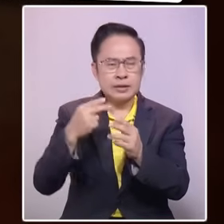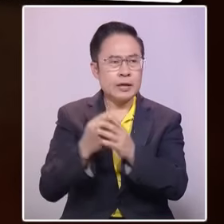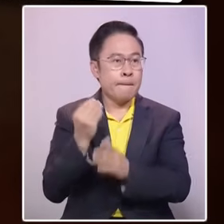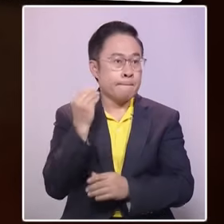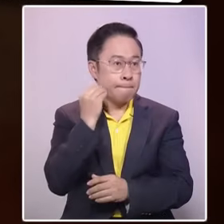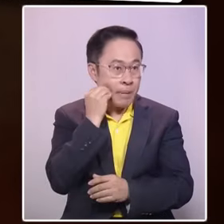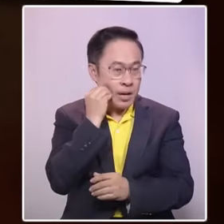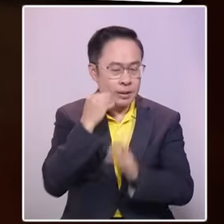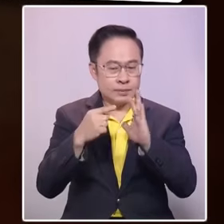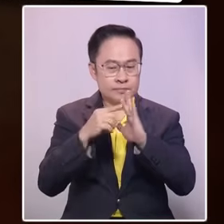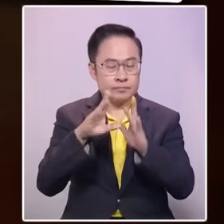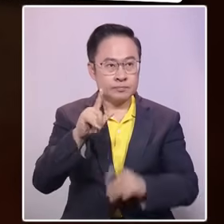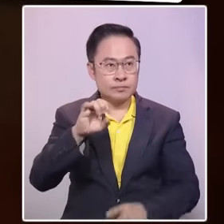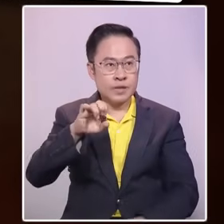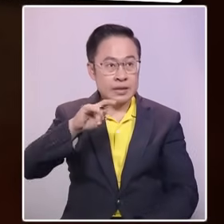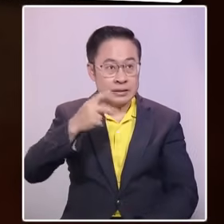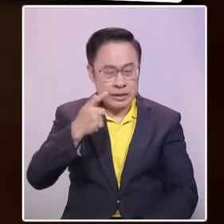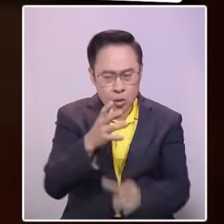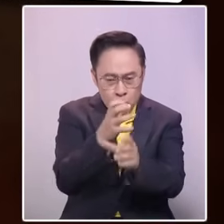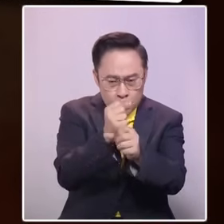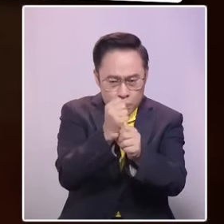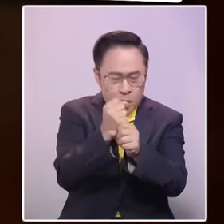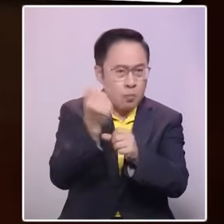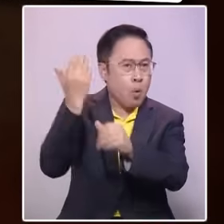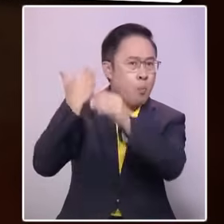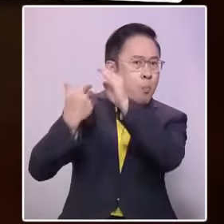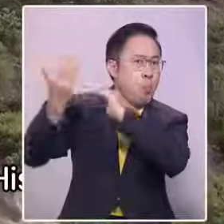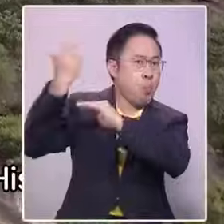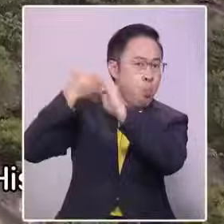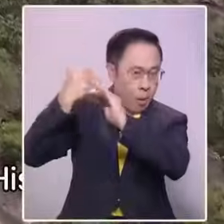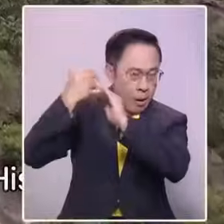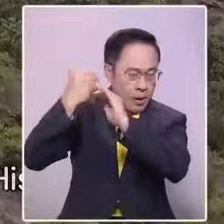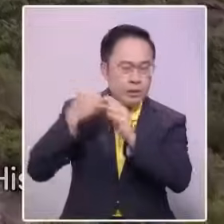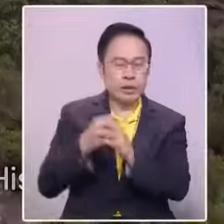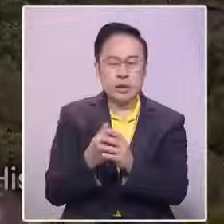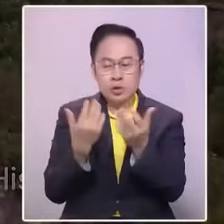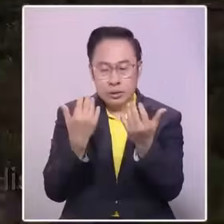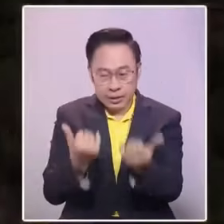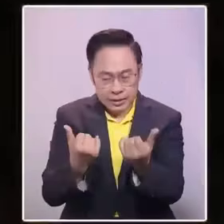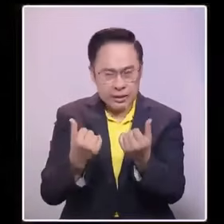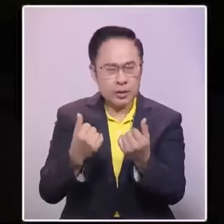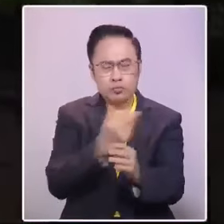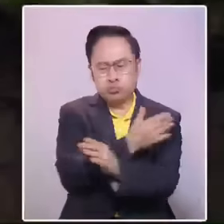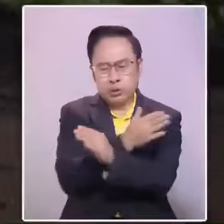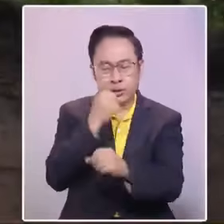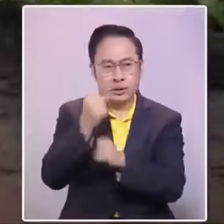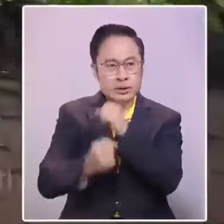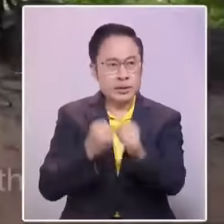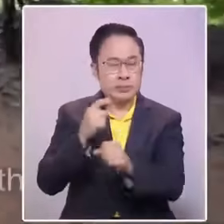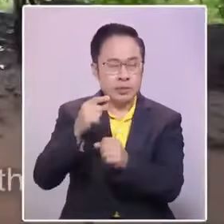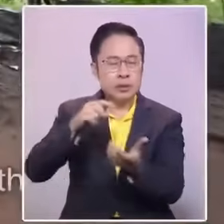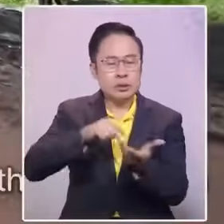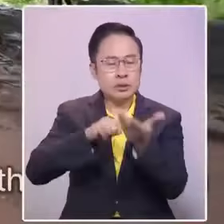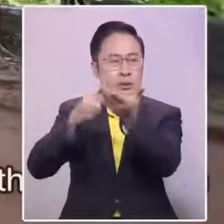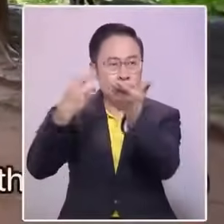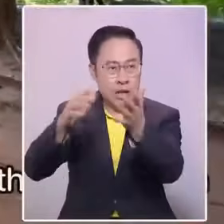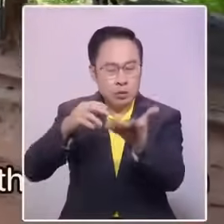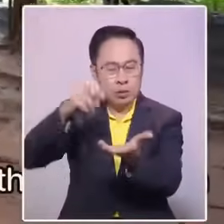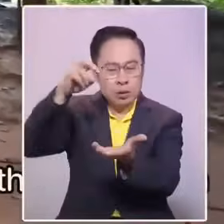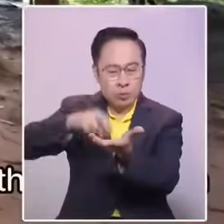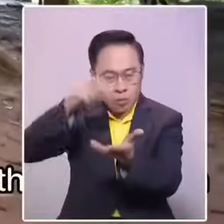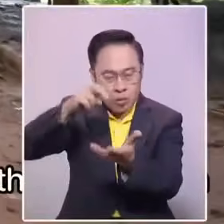แหล่งมรดกโลกทางวัฒนธรรมแห่งที่ 5ของไทยนะครับในการประชุมคณะกรรมการมรดกโลกสมัยสามัญครั้งที่